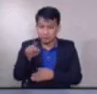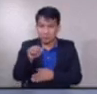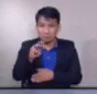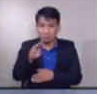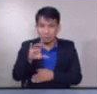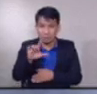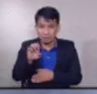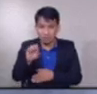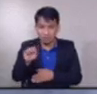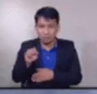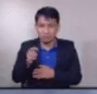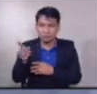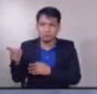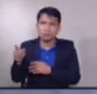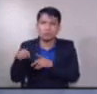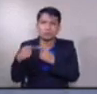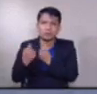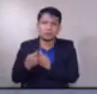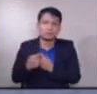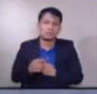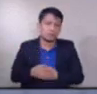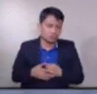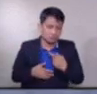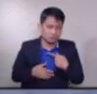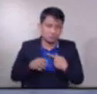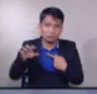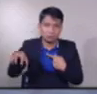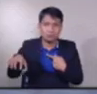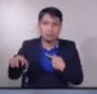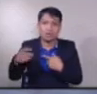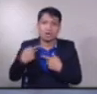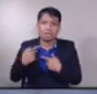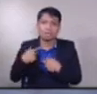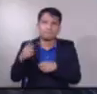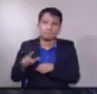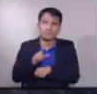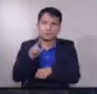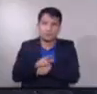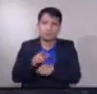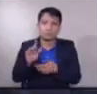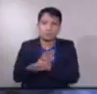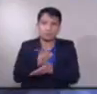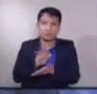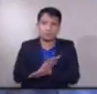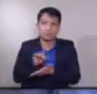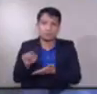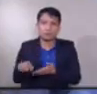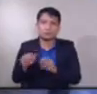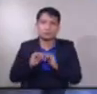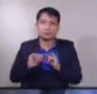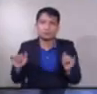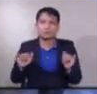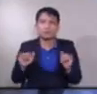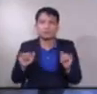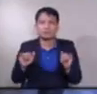mga tribo dyan, meron ng lupa, mayroong papeles, pero nakatira pa rin sa